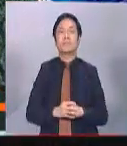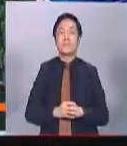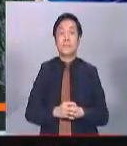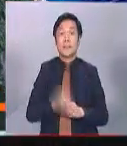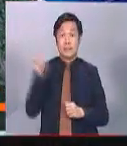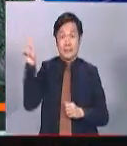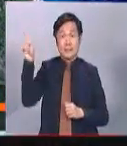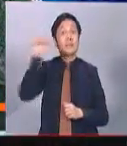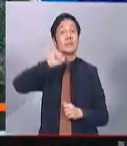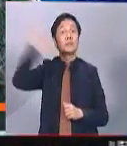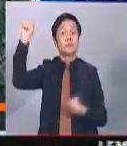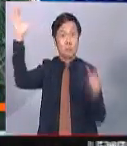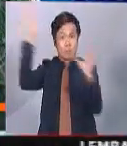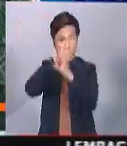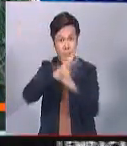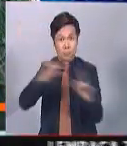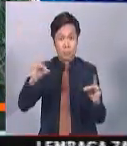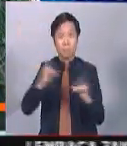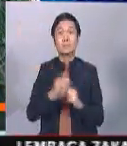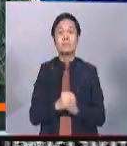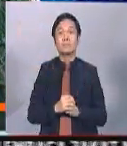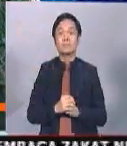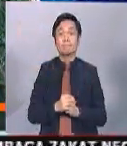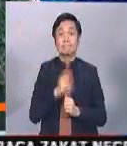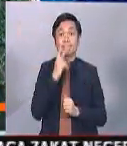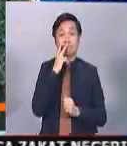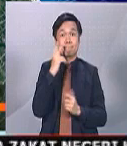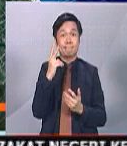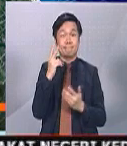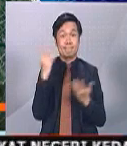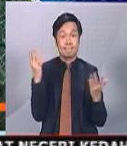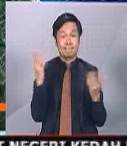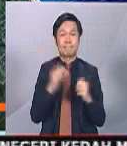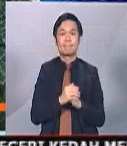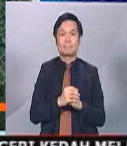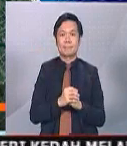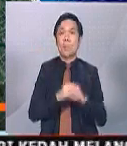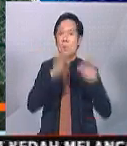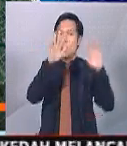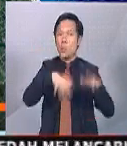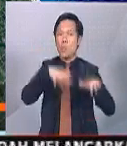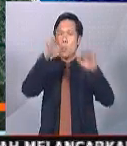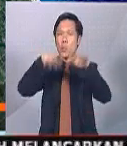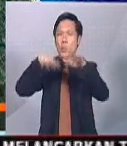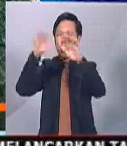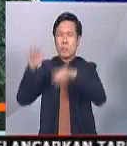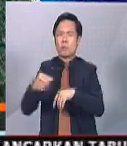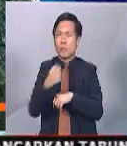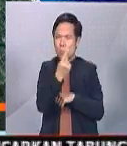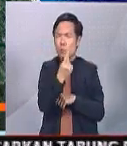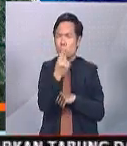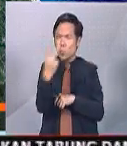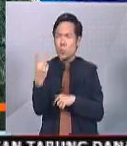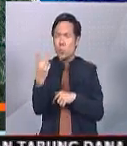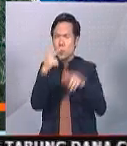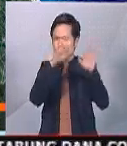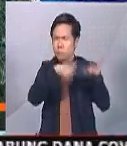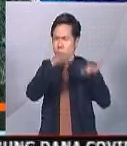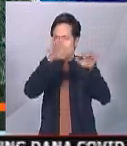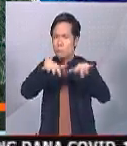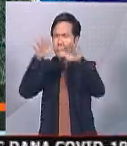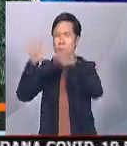di Sabah dan Sarawak pula dapat diperhatikan ketika ini, hujan lebat kini sedang berlaku di satu dua tempat, lebih tertumpu